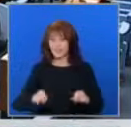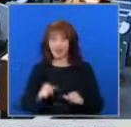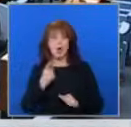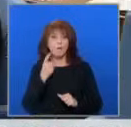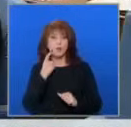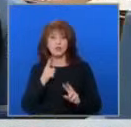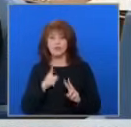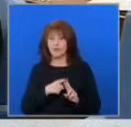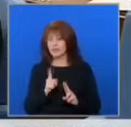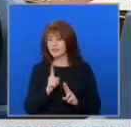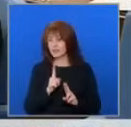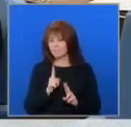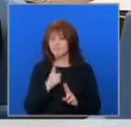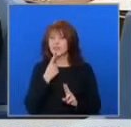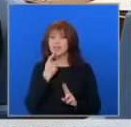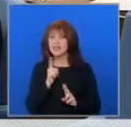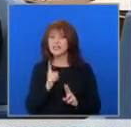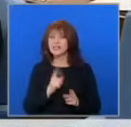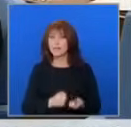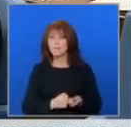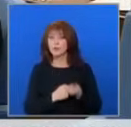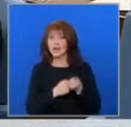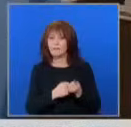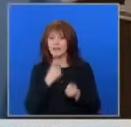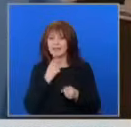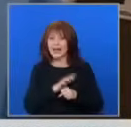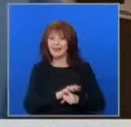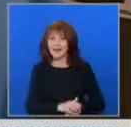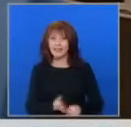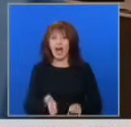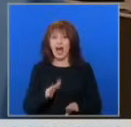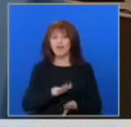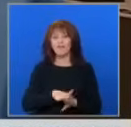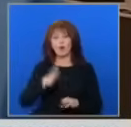не са подкрепили създаването на парламентарна комисия за оказан натиск върху министъра на